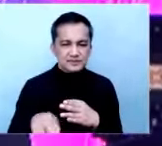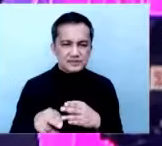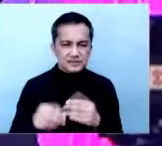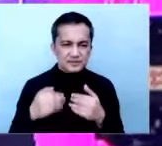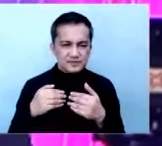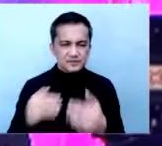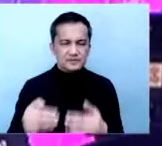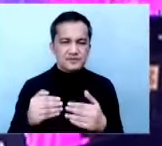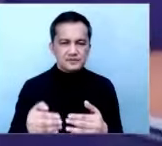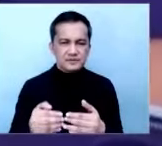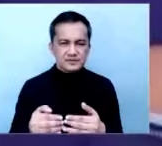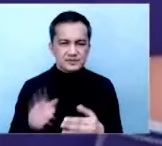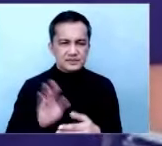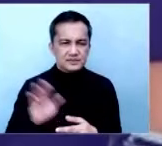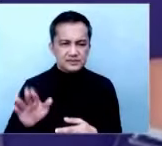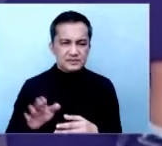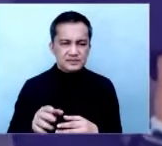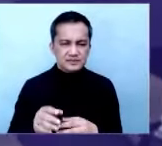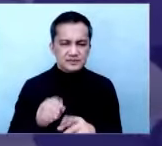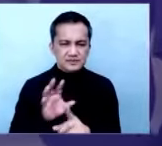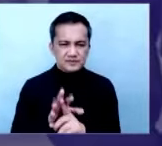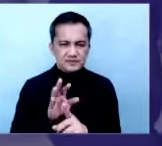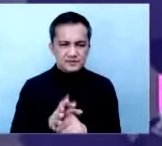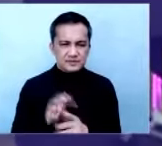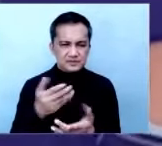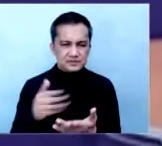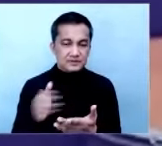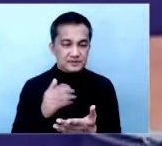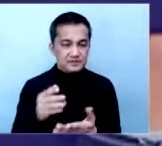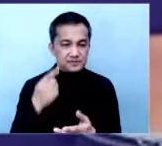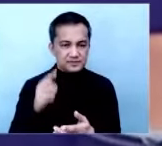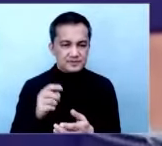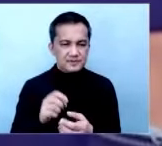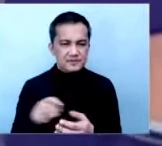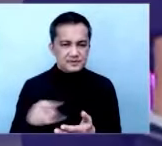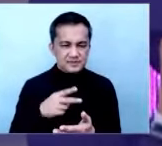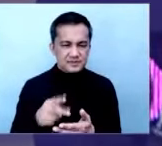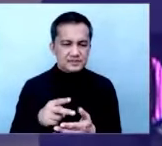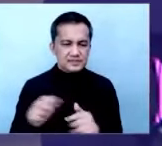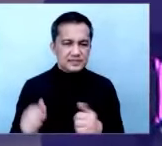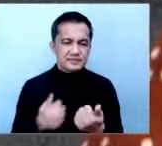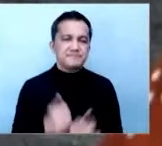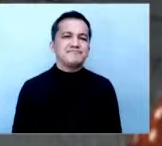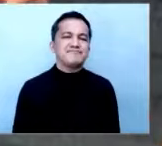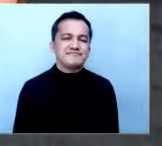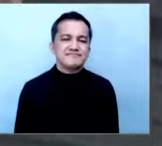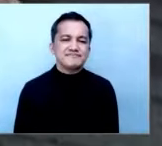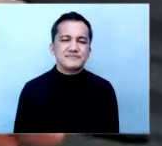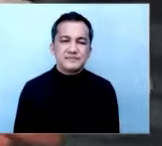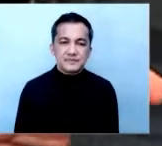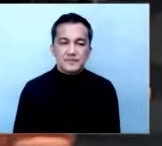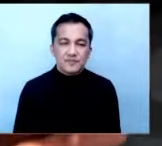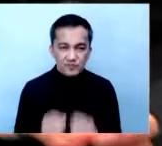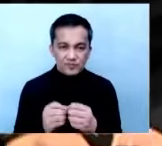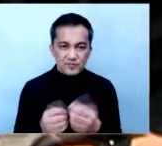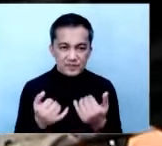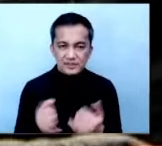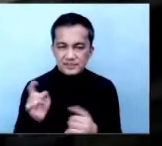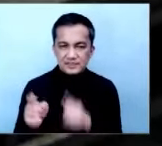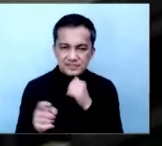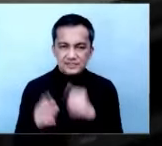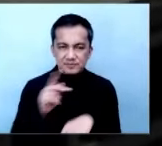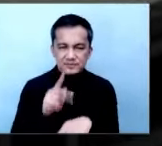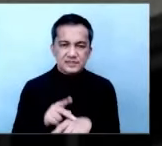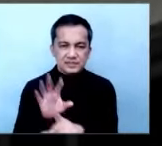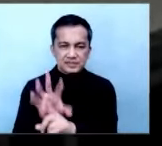pag-arangkada sa kanyang pagkapatrend sa ilang mga awitin para maging dance challenge. Lalo't ngayon, hindi na lang siya sa Pilipinas